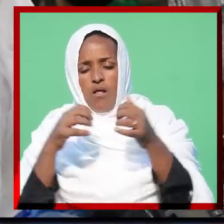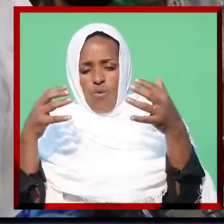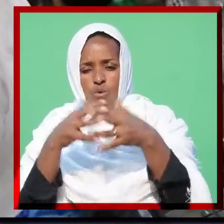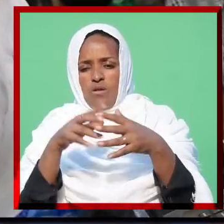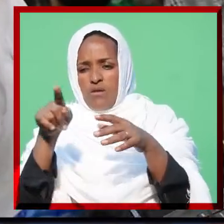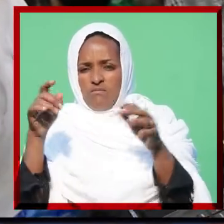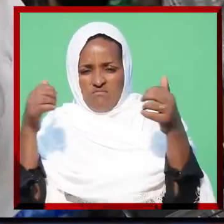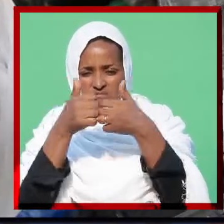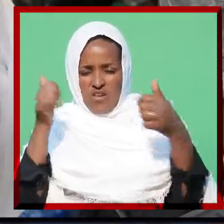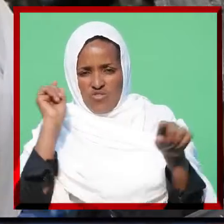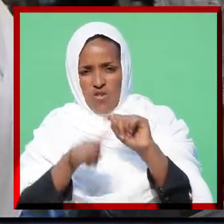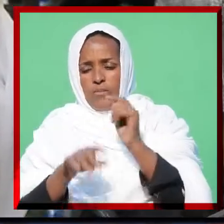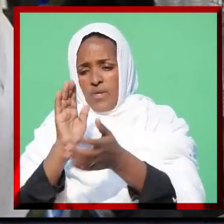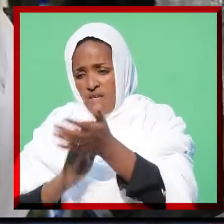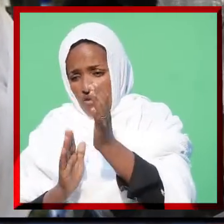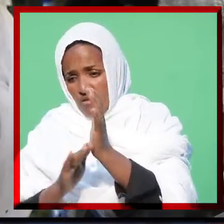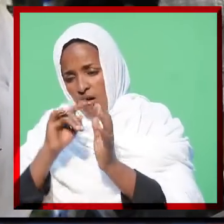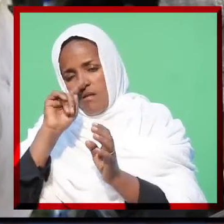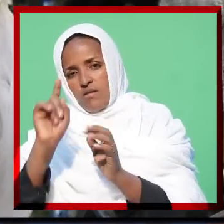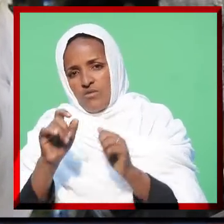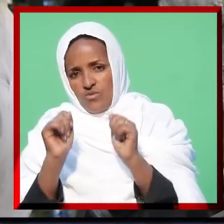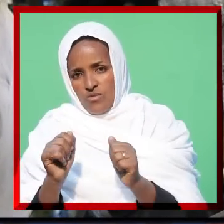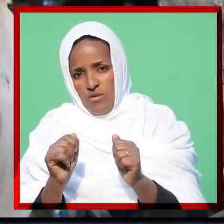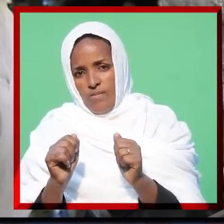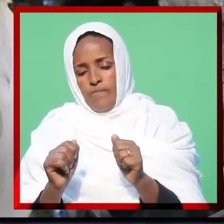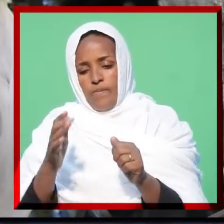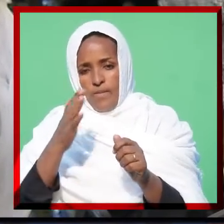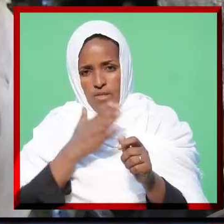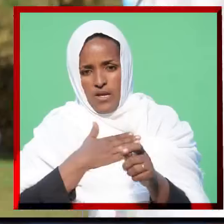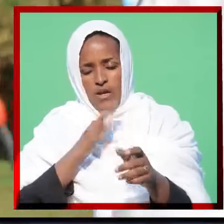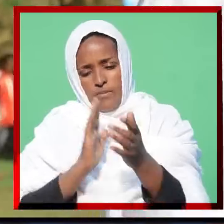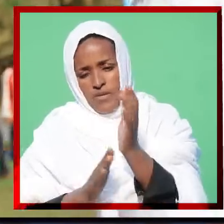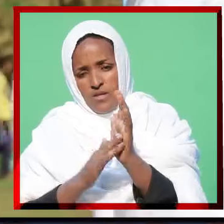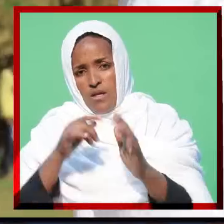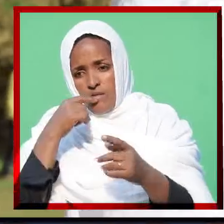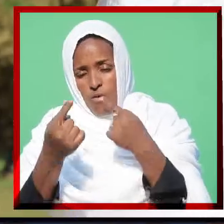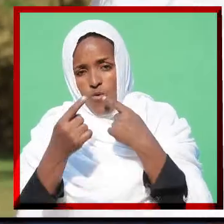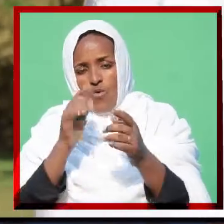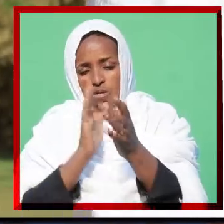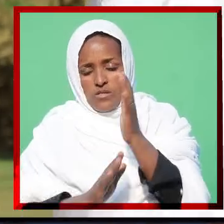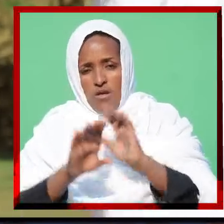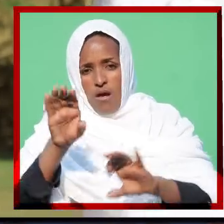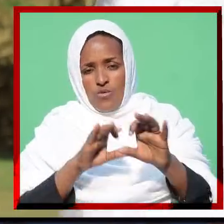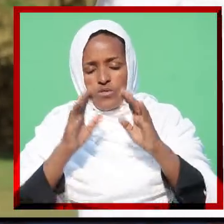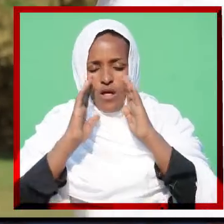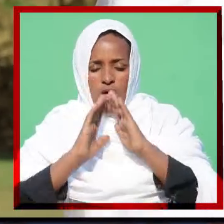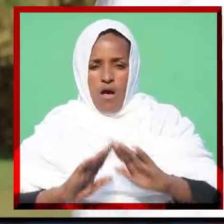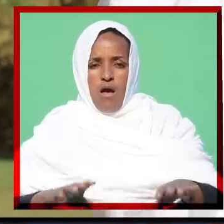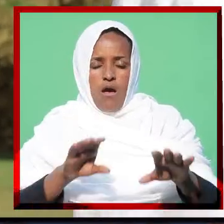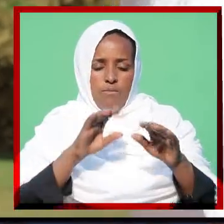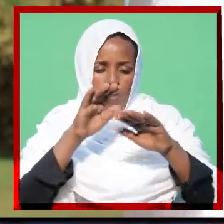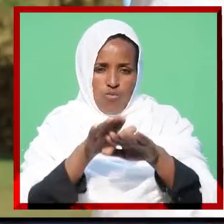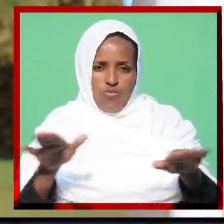ጋር ተለያይቼ አይሆንምና ይቅር በለኝ ይለዋል። እኔንም ይቅር በለኝ ተባብሎ ይቅርታ አድርጎ ሰላም አውርዶ